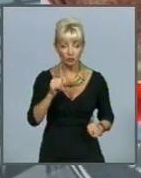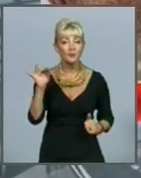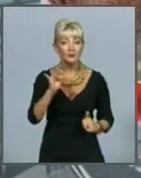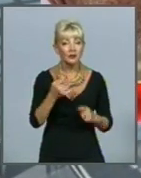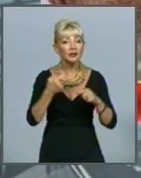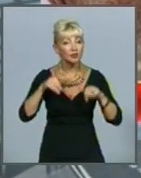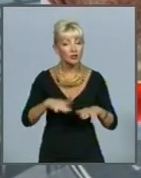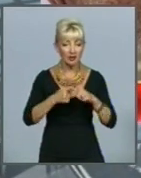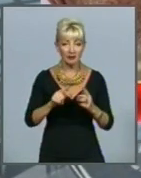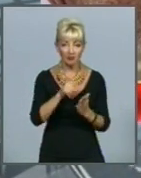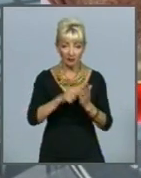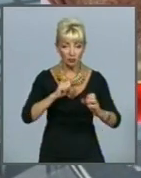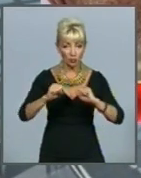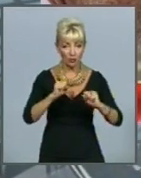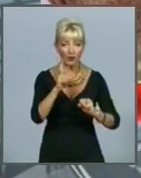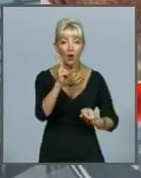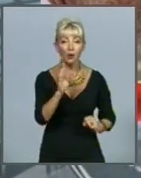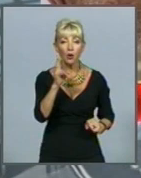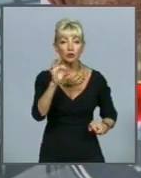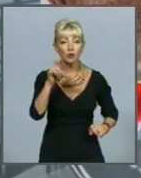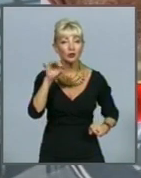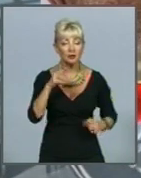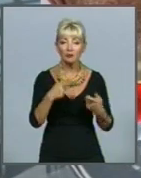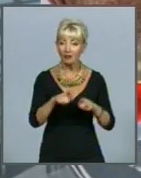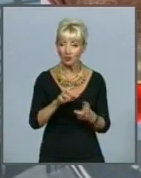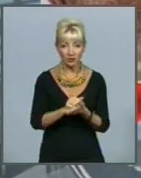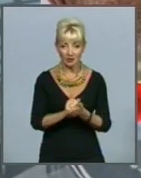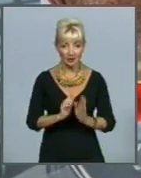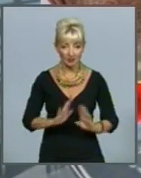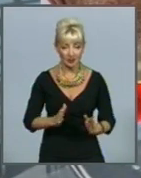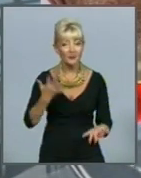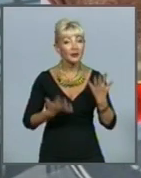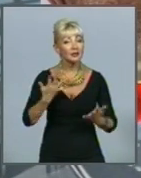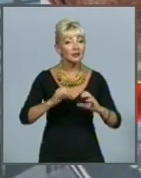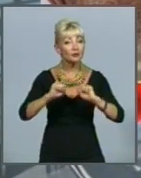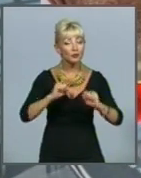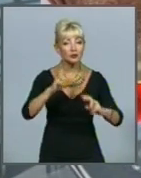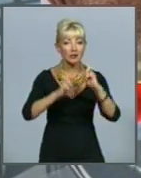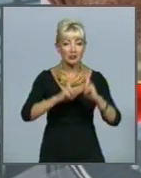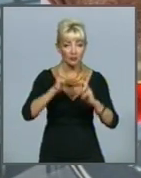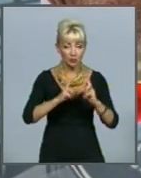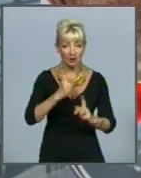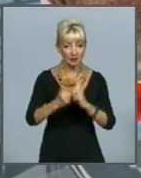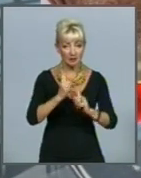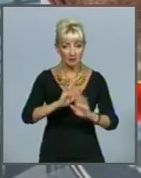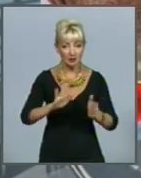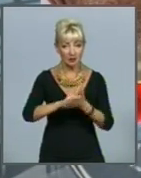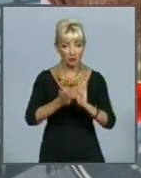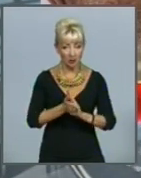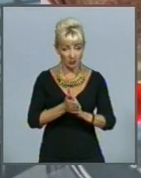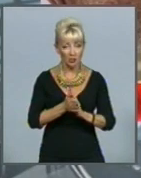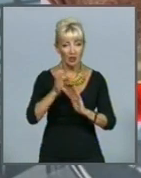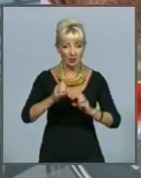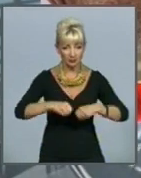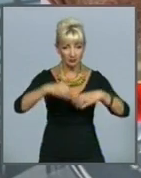руководство «Коксохима» также не занимается. Если руководство завода не изменит ситуацию с выбросами, я не вижу другого